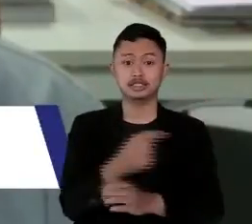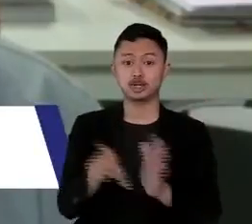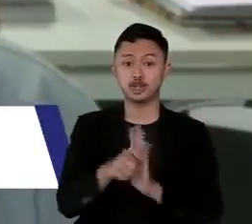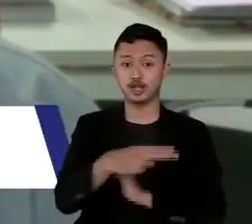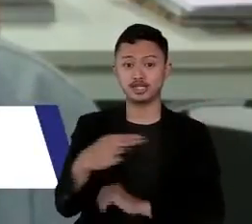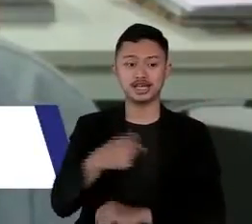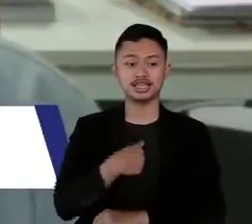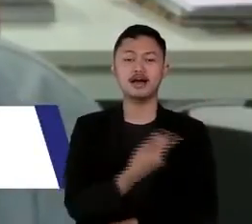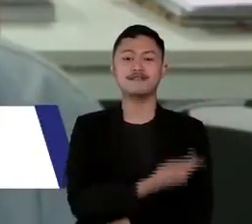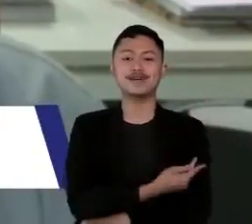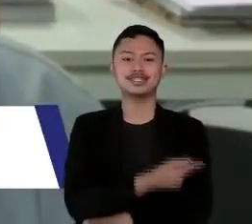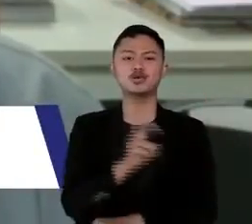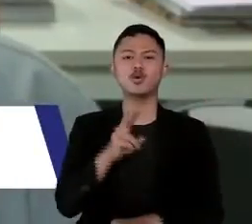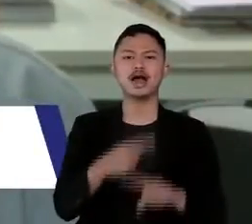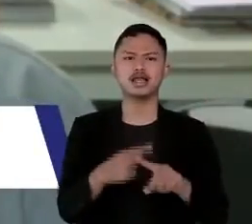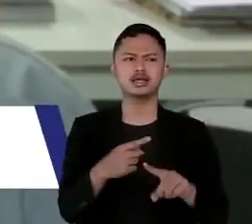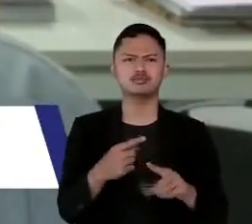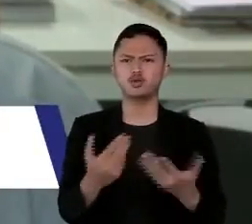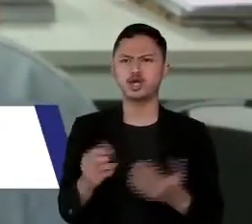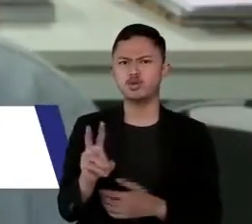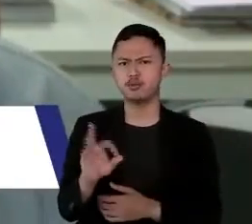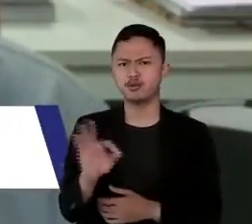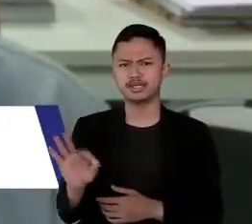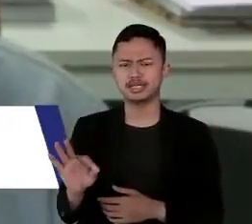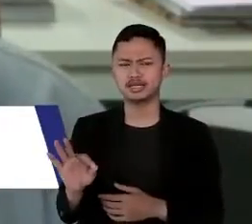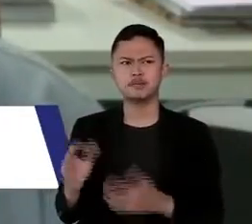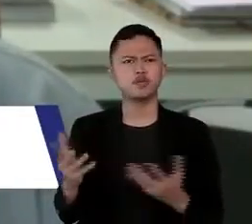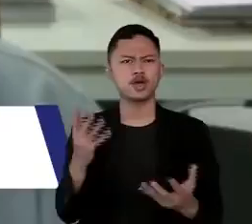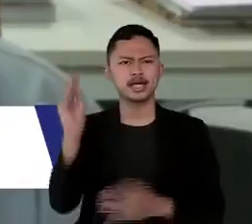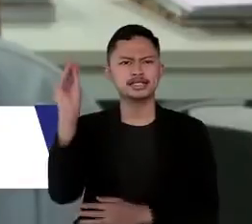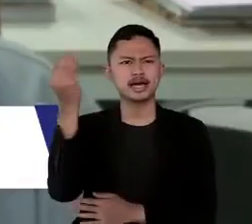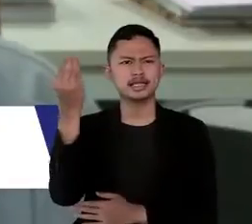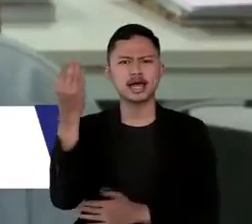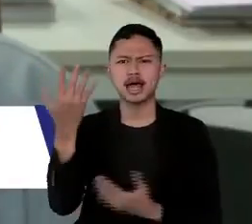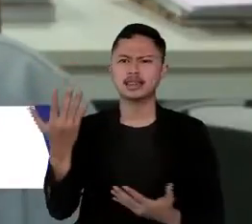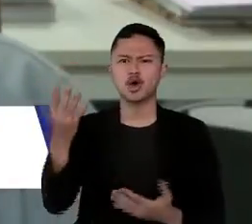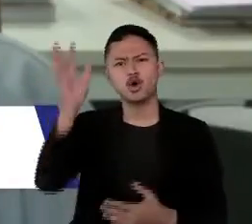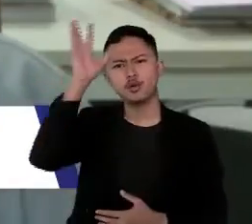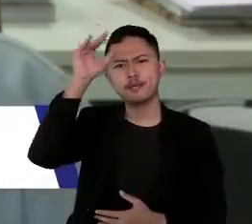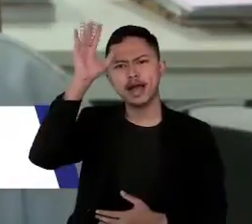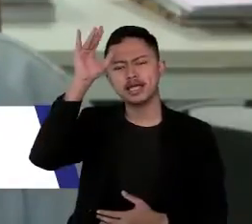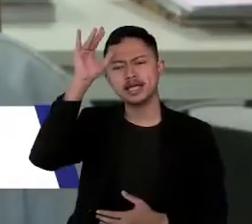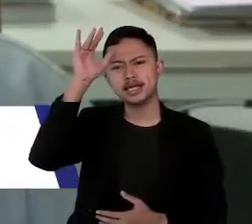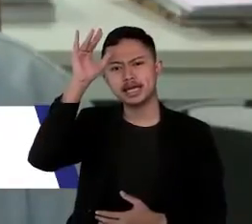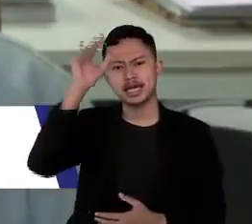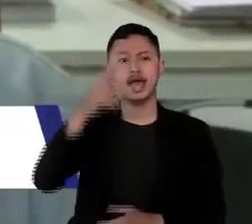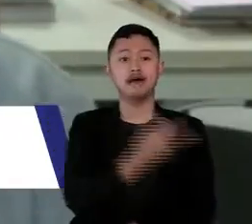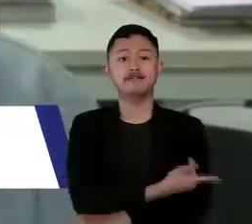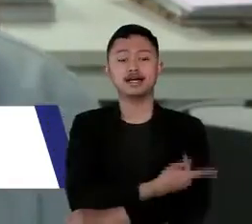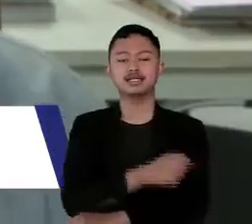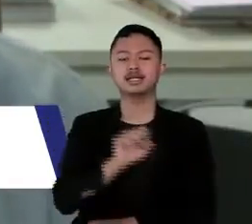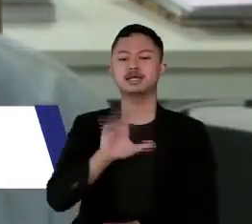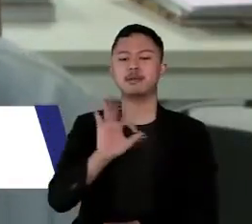di bawah 20 kecuali Bali dan Jakarta barang kalian sudah di atas